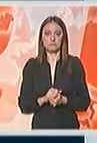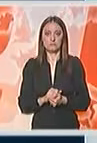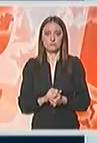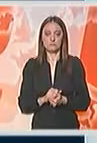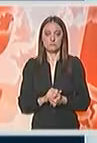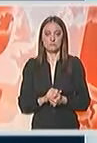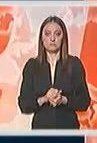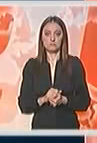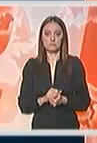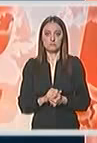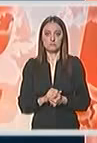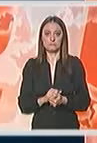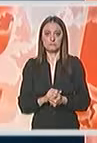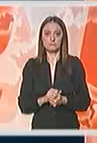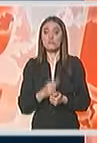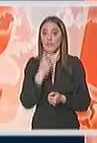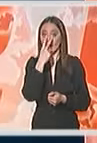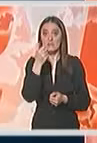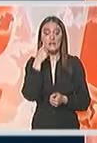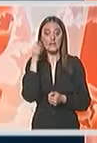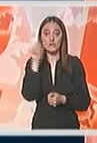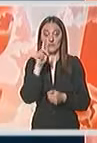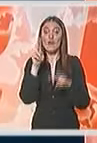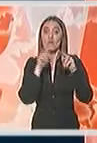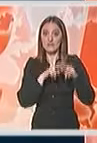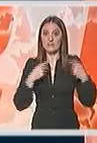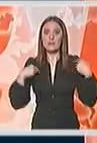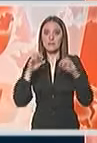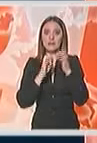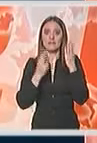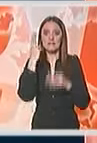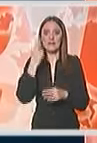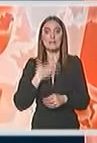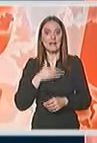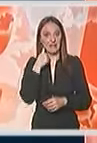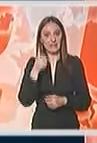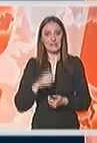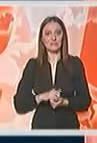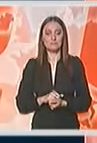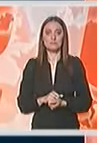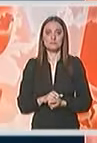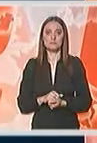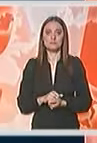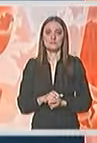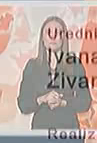svaki zalogaj. Gledali ste Vesti u 1. Ostanite uz B92. Prijetan dan.